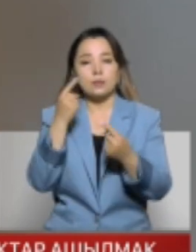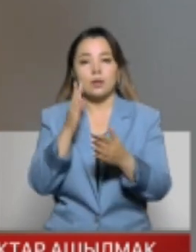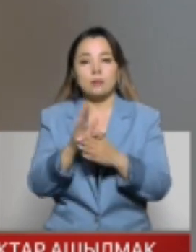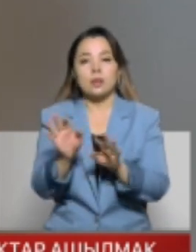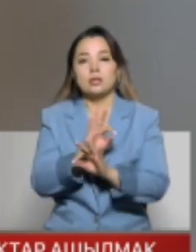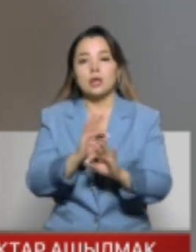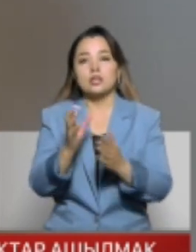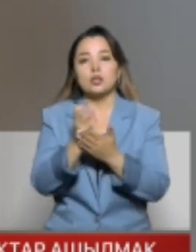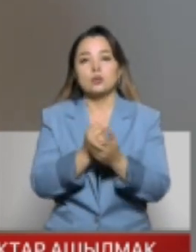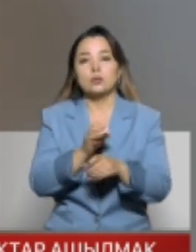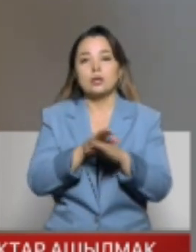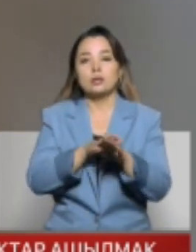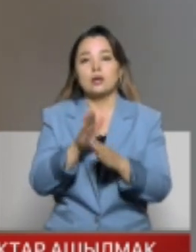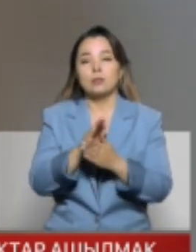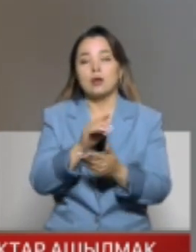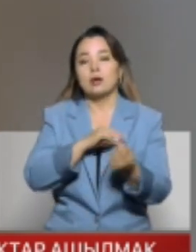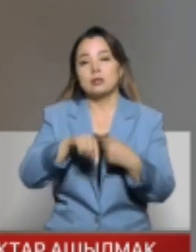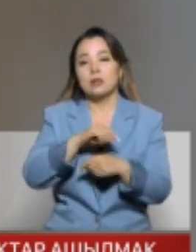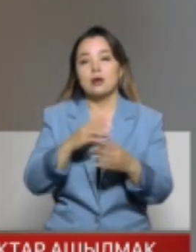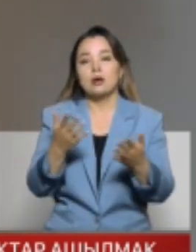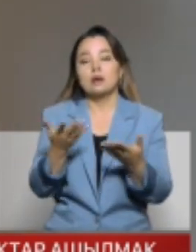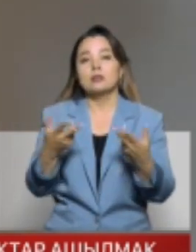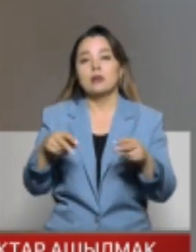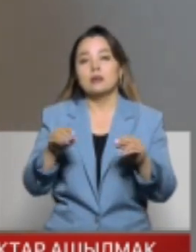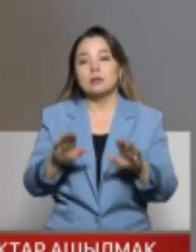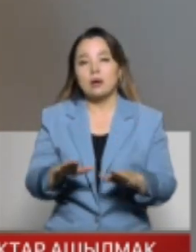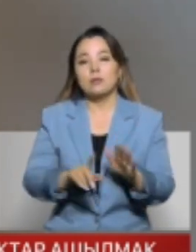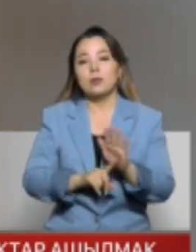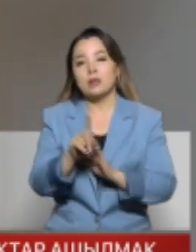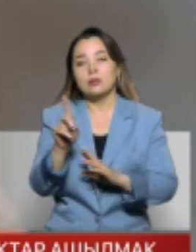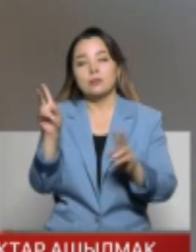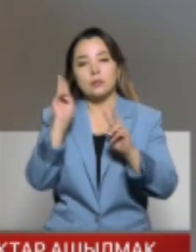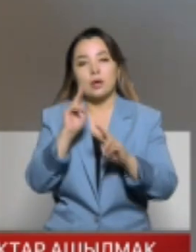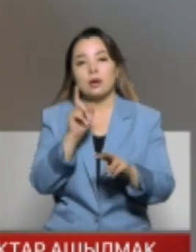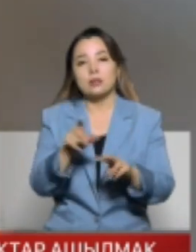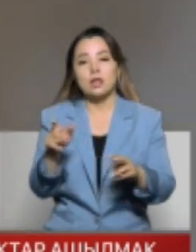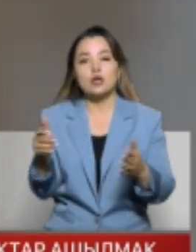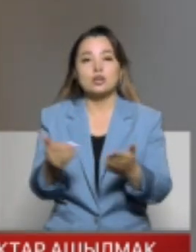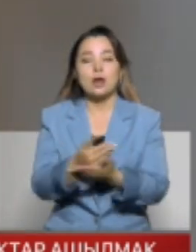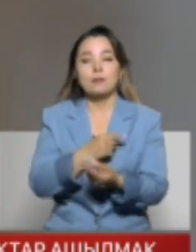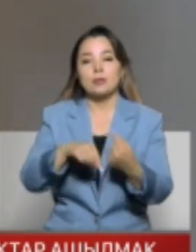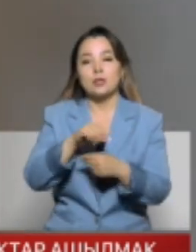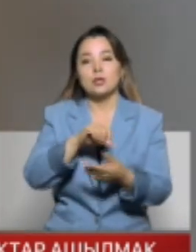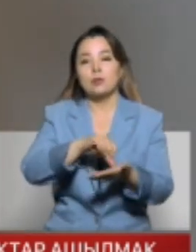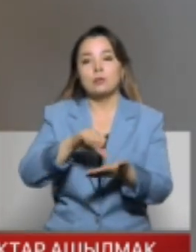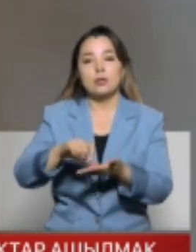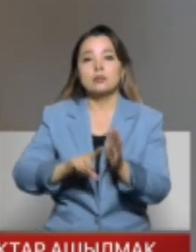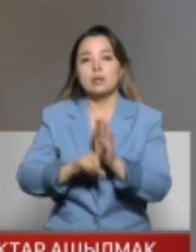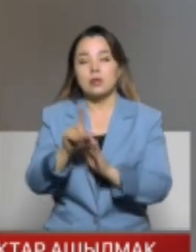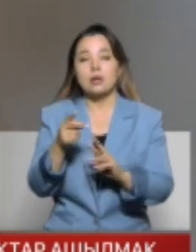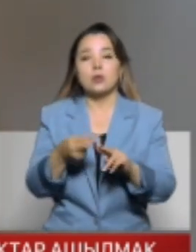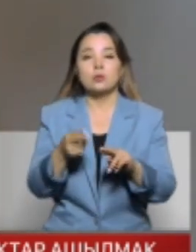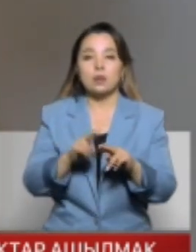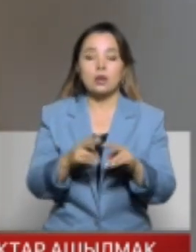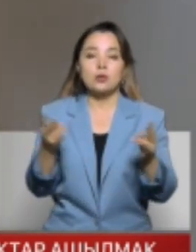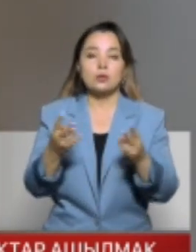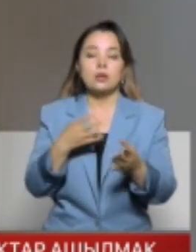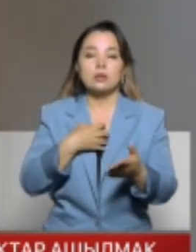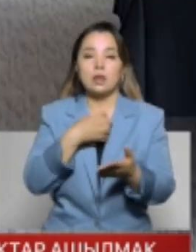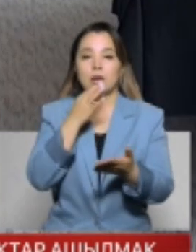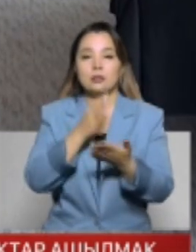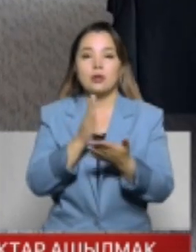керемет ресурс дер едім. Кәсібін қалай, қай жерден бастау керегін білмей жүрген жаңа бизнес бастаушылар үшін әсіресе керек